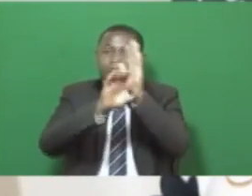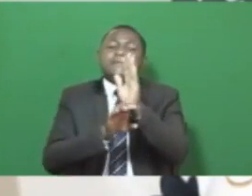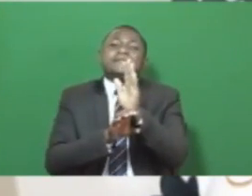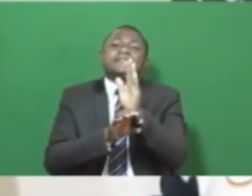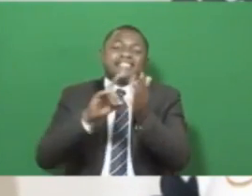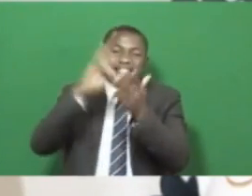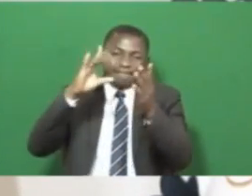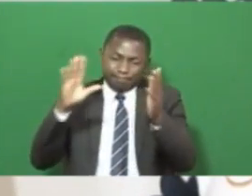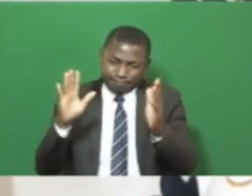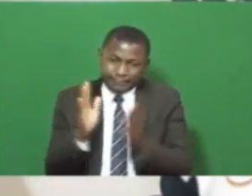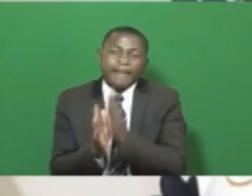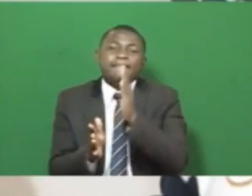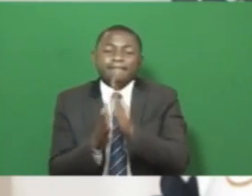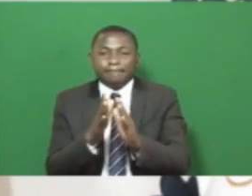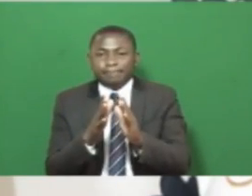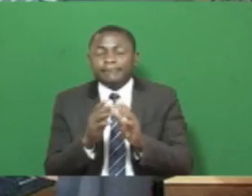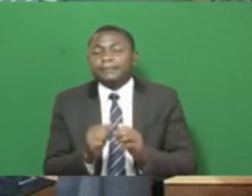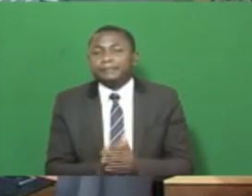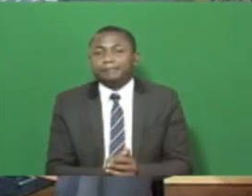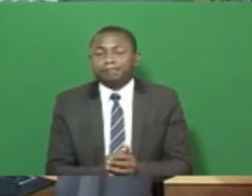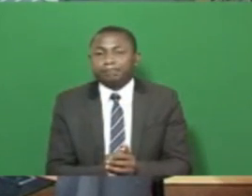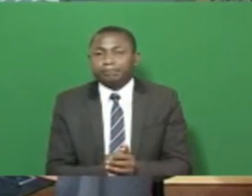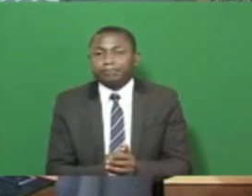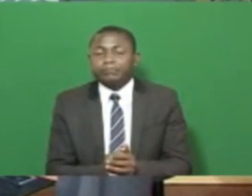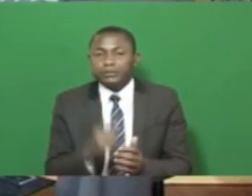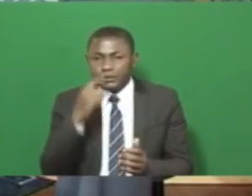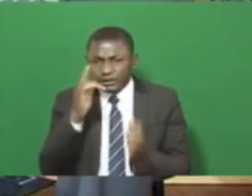wakakwana kuvhiringa vanhu vese panouya Jesu. Okay.